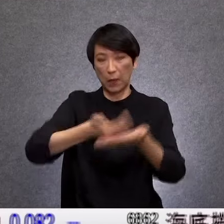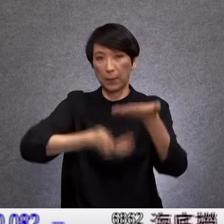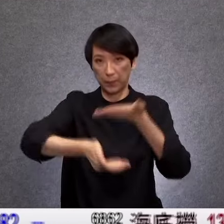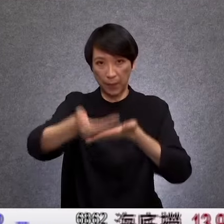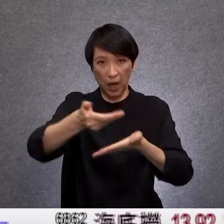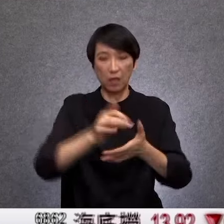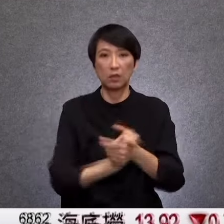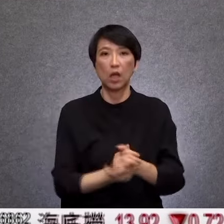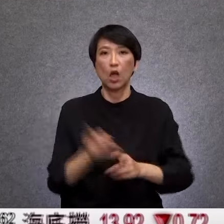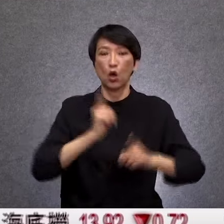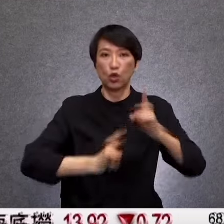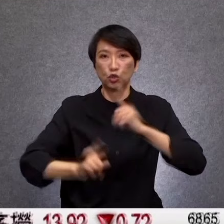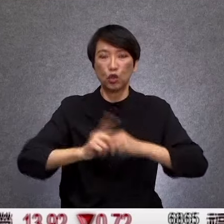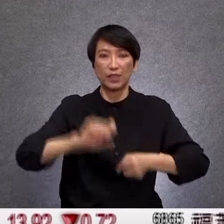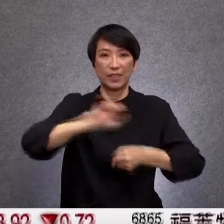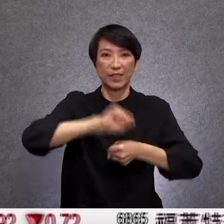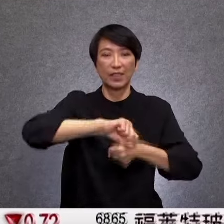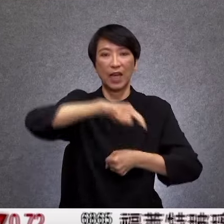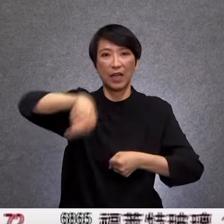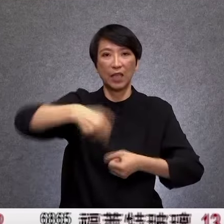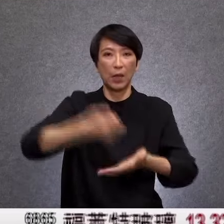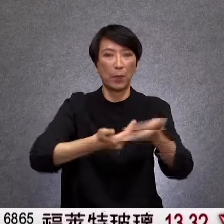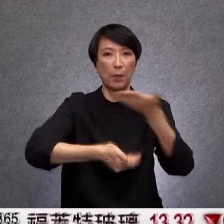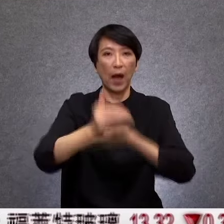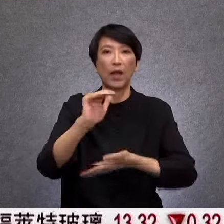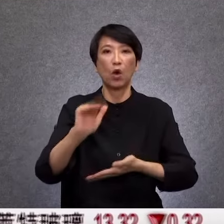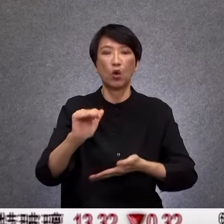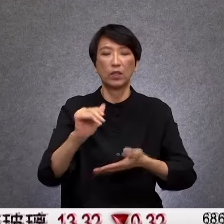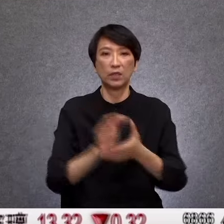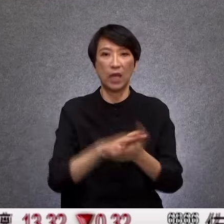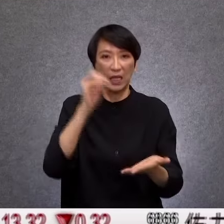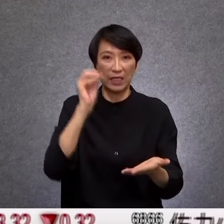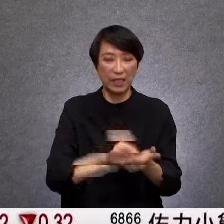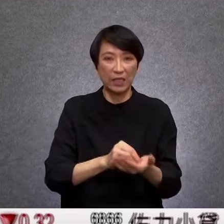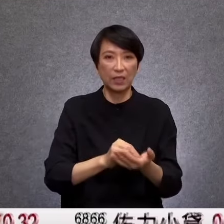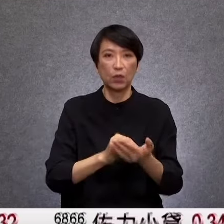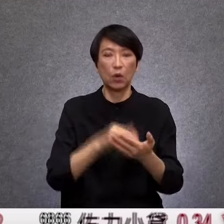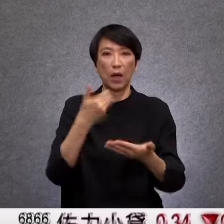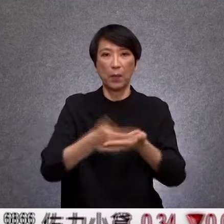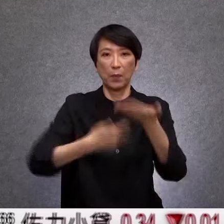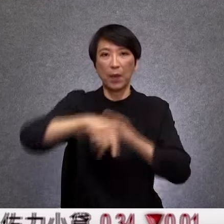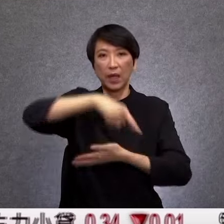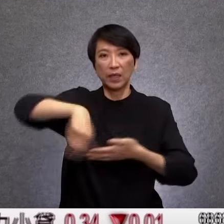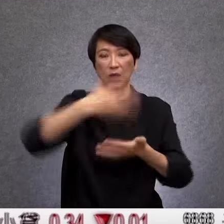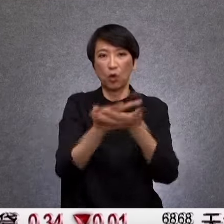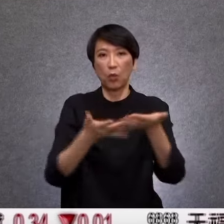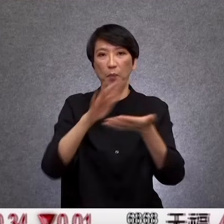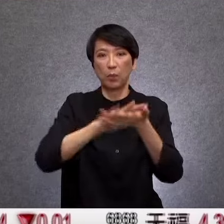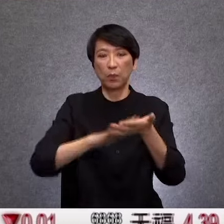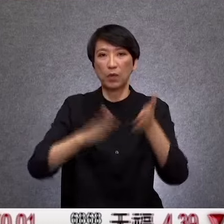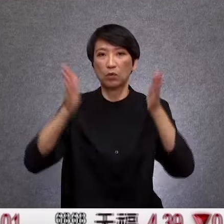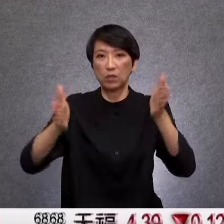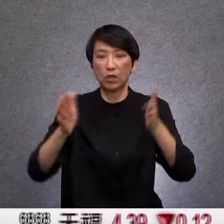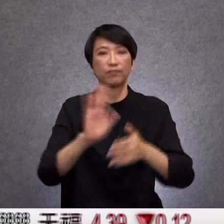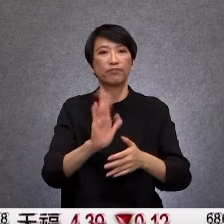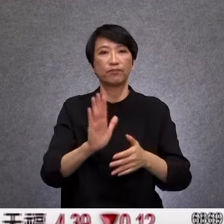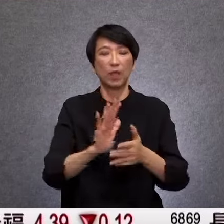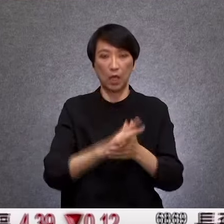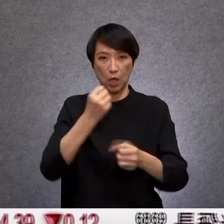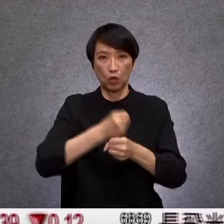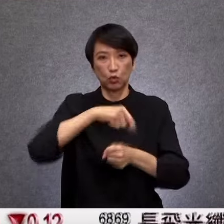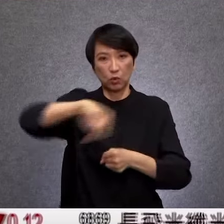睇過往政府賣地都係，其實我哋可以隨時加一啲地落去攞出嚟賣，唔一定要喺賣地表嘅。